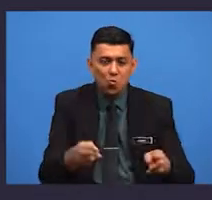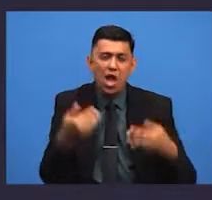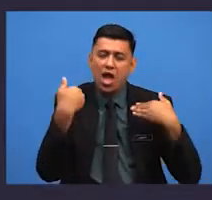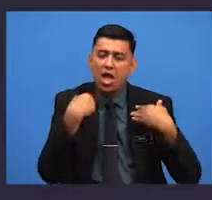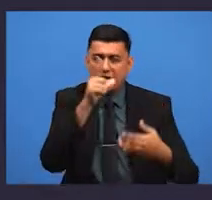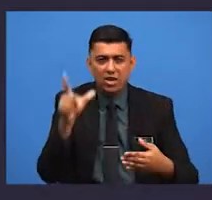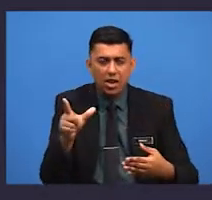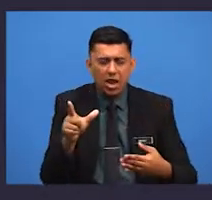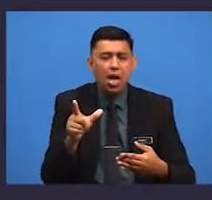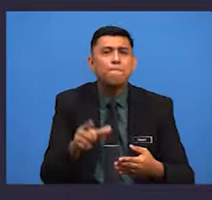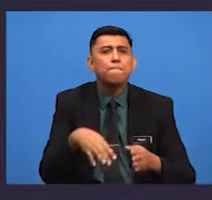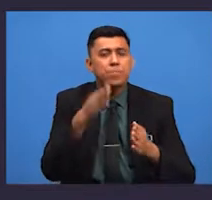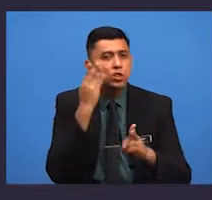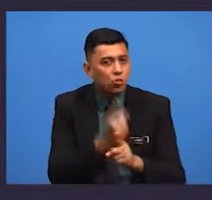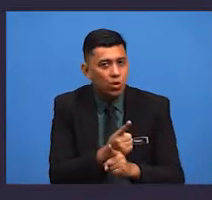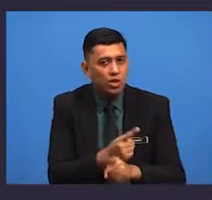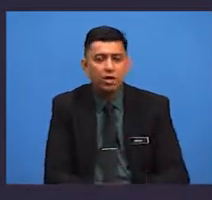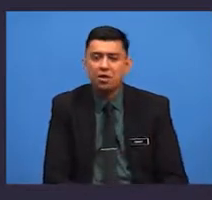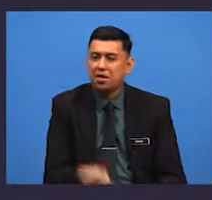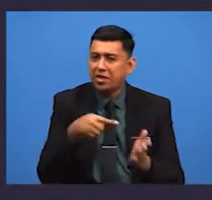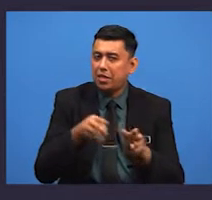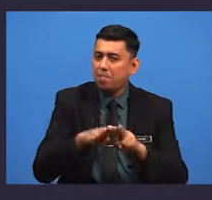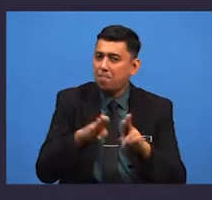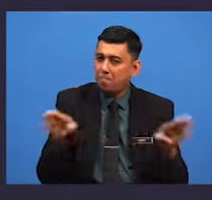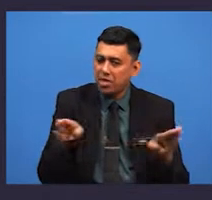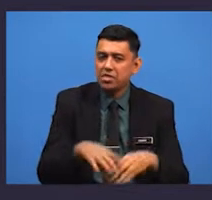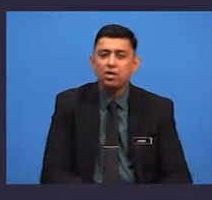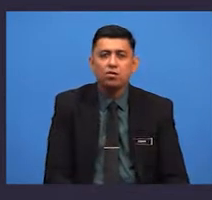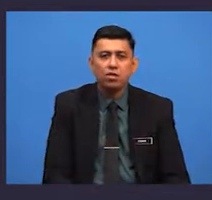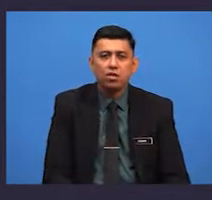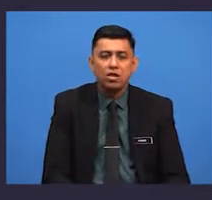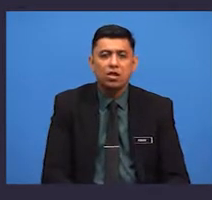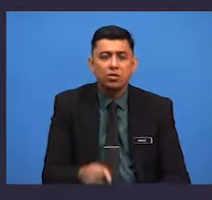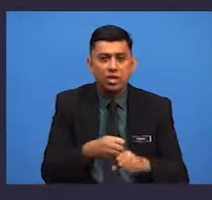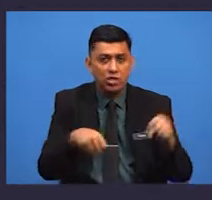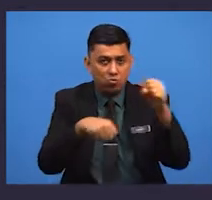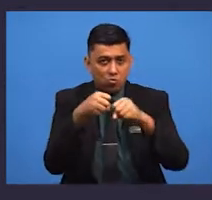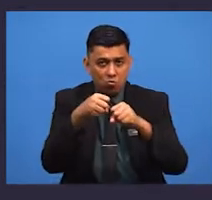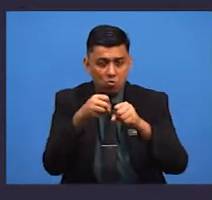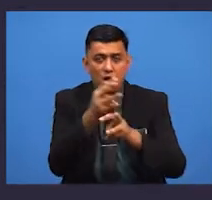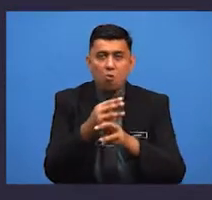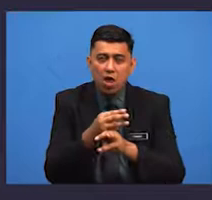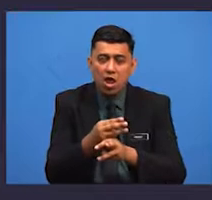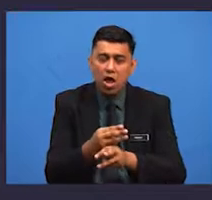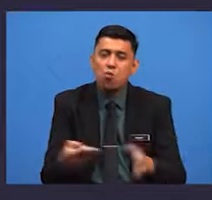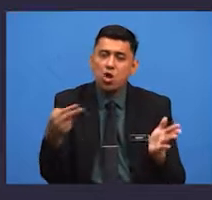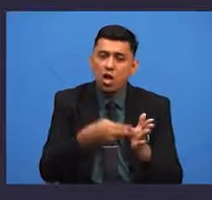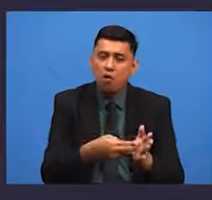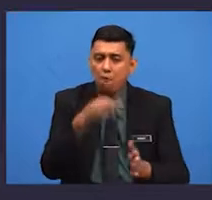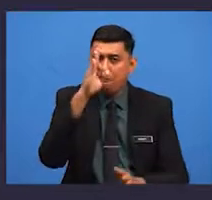adalah benar. Ini berbeza dengan struktur kawalan ulangan untuk